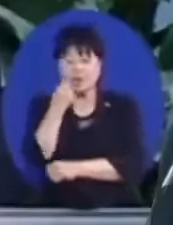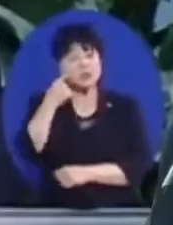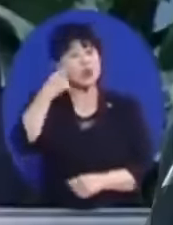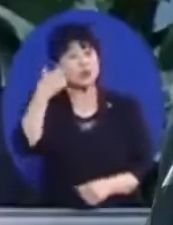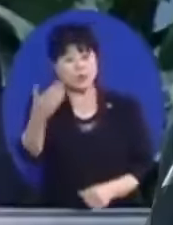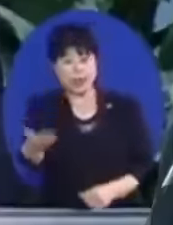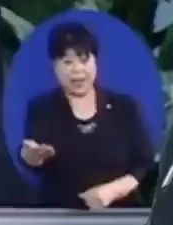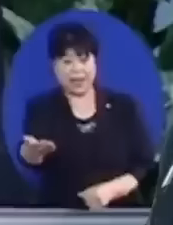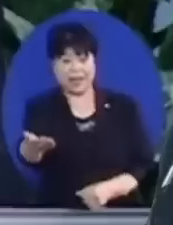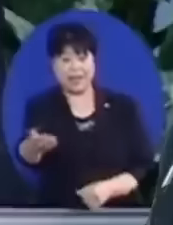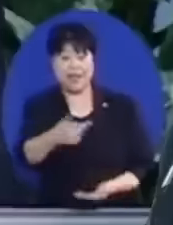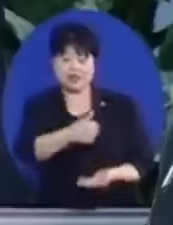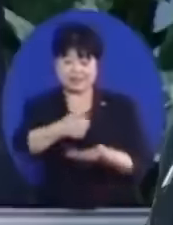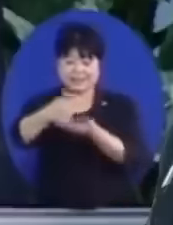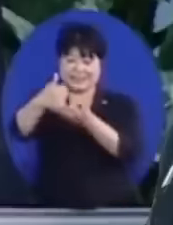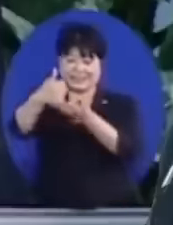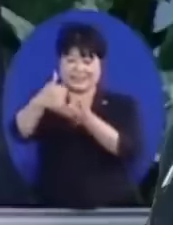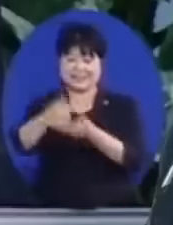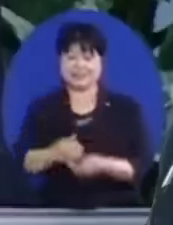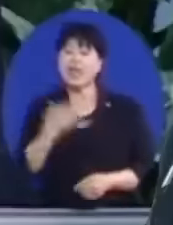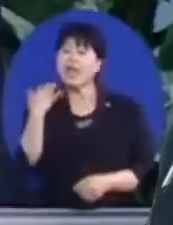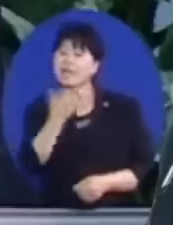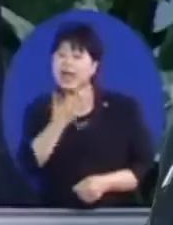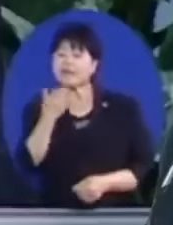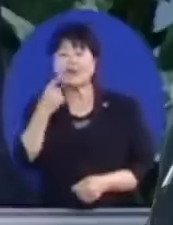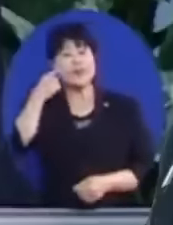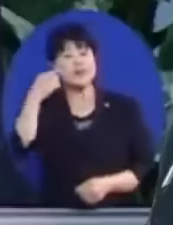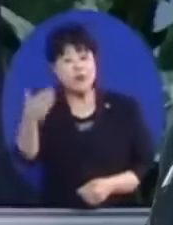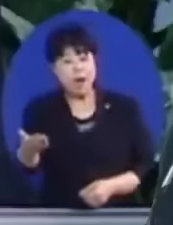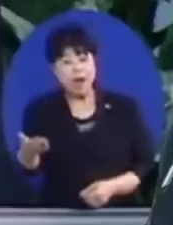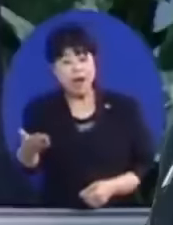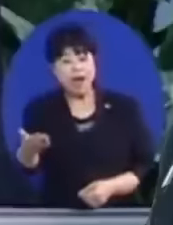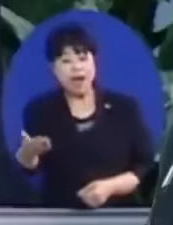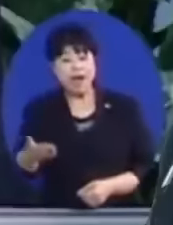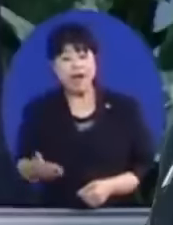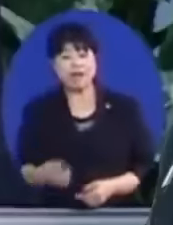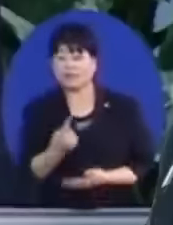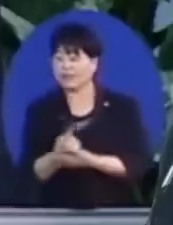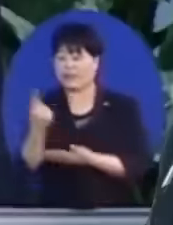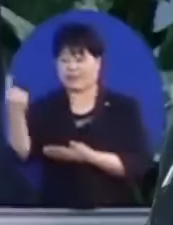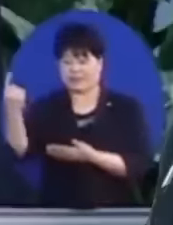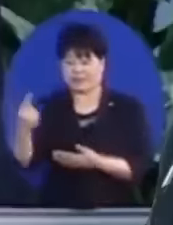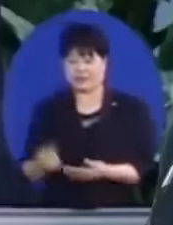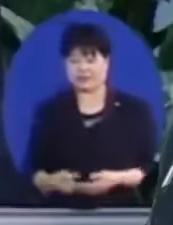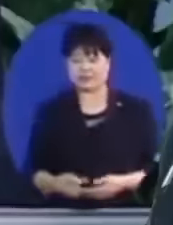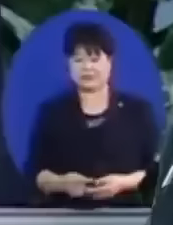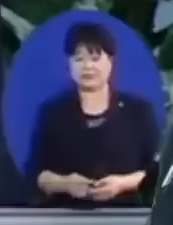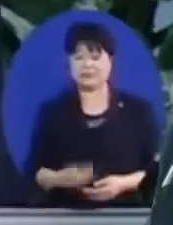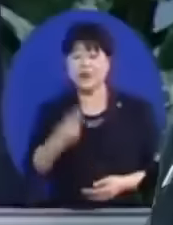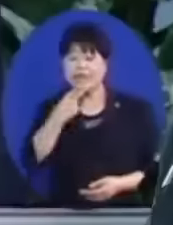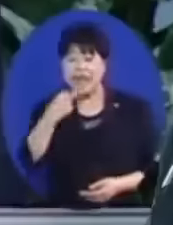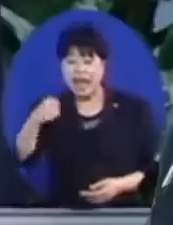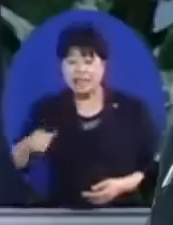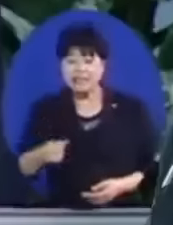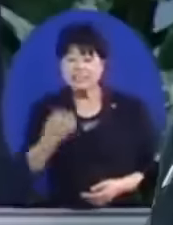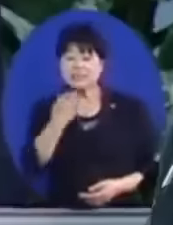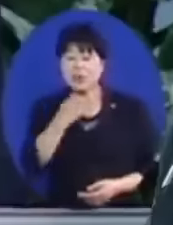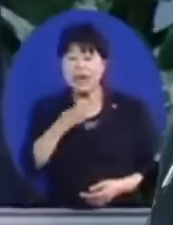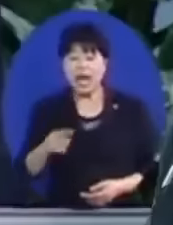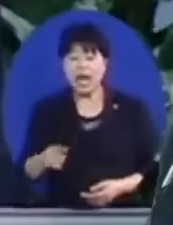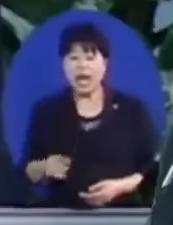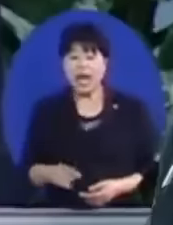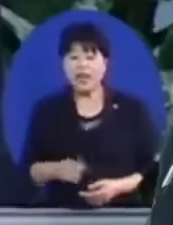질문을 했습니다. 주님이 수제자 베드로에게 이 질문을 하고 세상을 떠났던 것입니다. 요한의 아들 시므나, 내가 나를